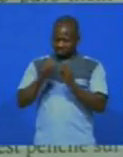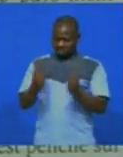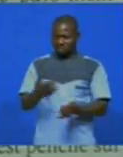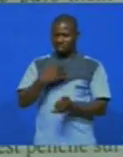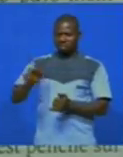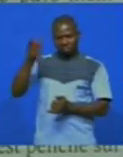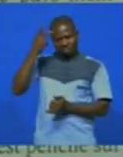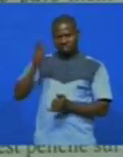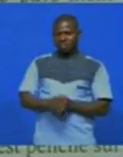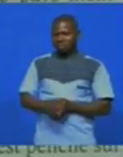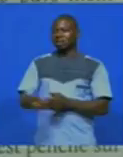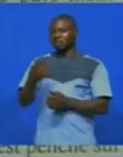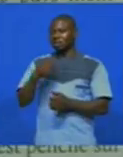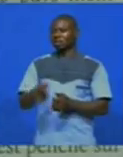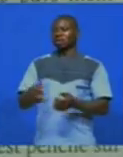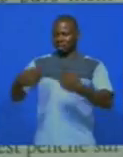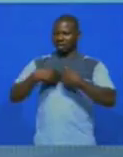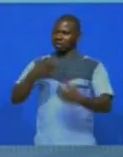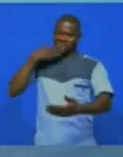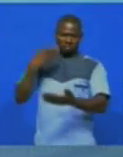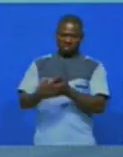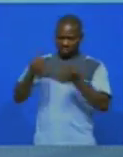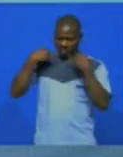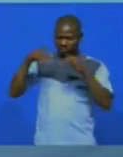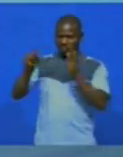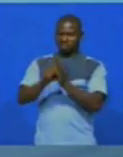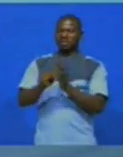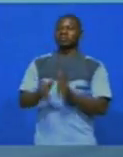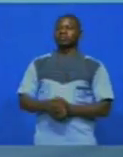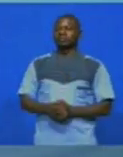d'information et de connaissances. C'est tout pour cette édition.